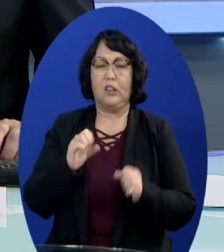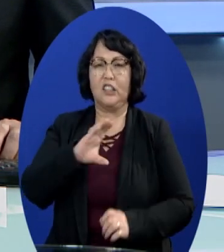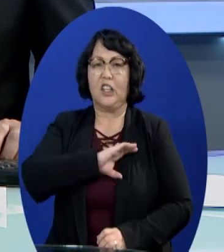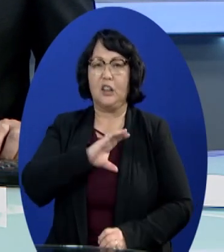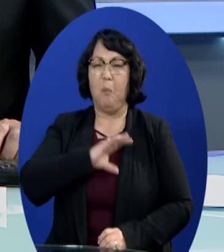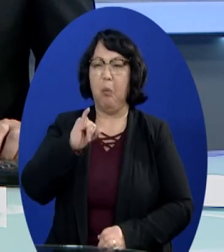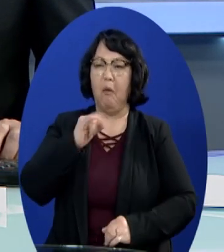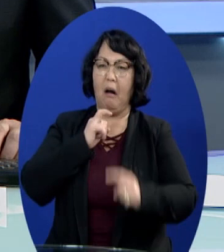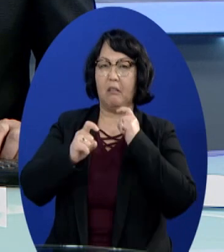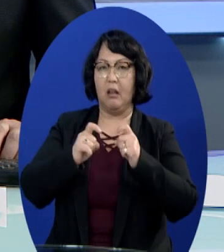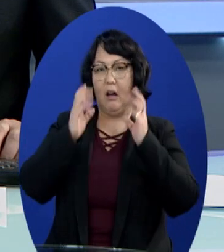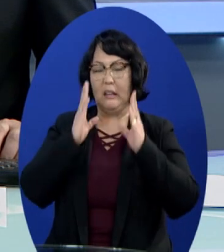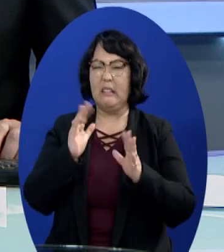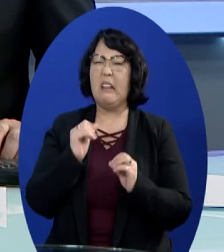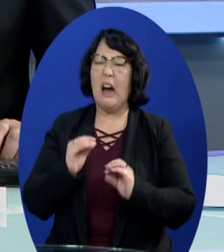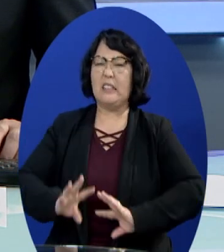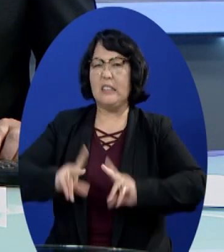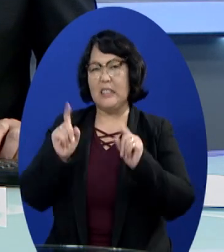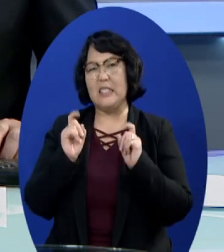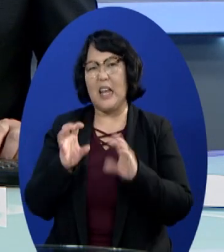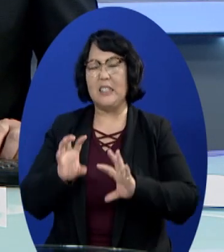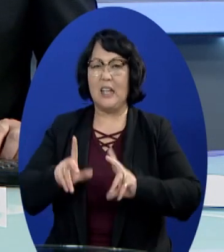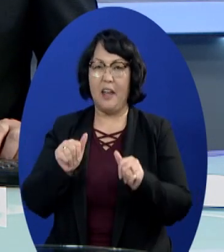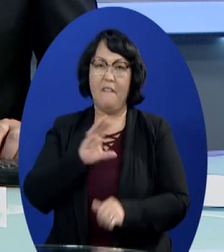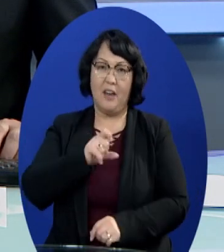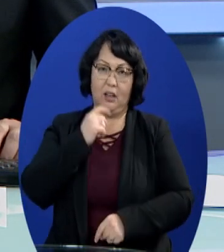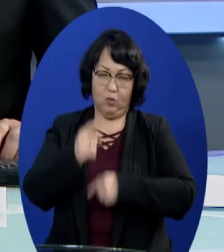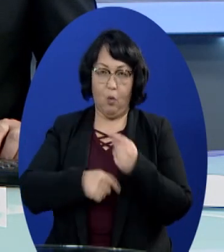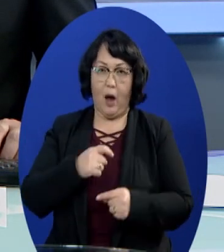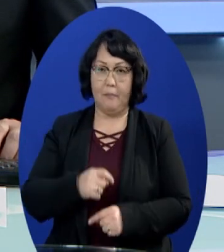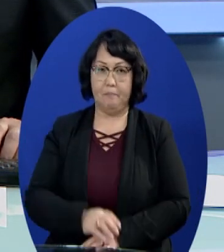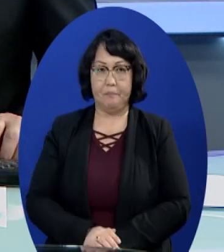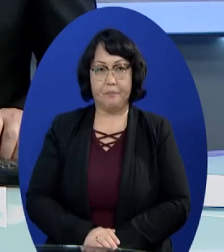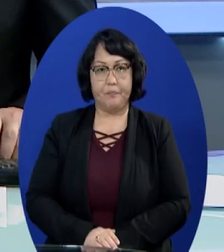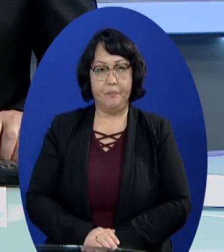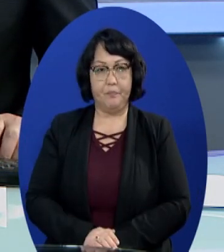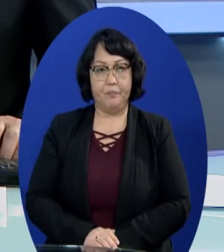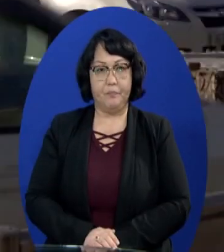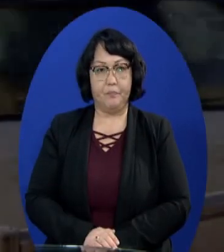муу хандлагыг хэрхэн засах вэ? Асуудлын энэ үндсхийг энэ удаад бид хөндлөө.